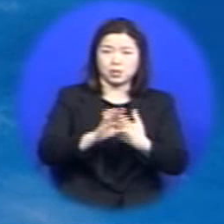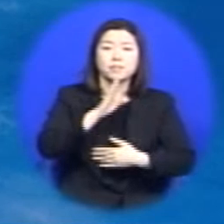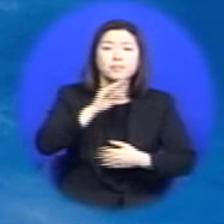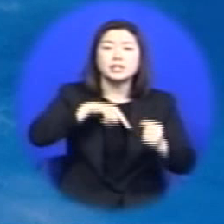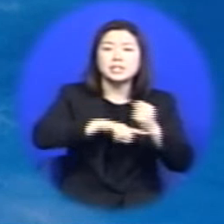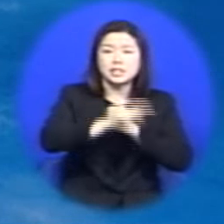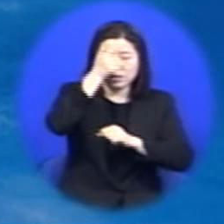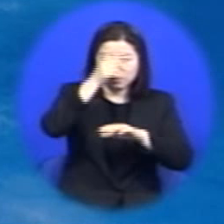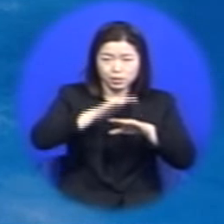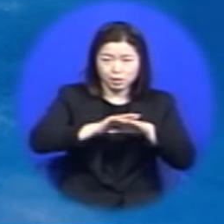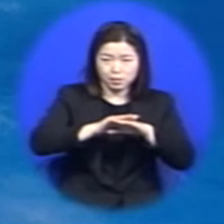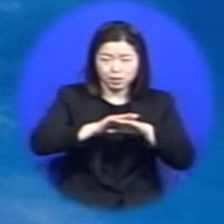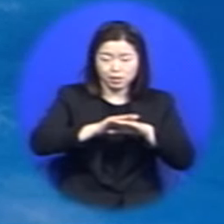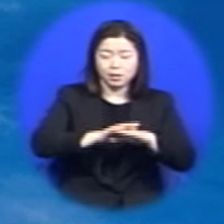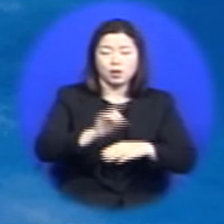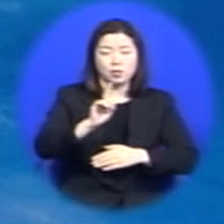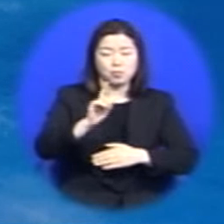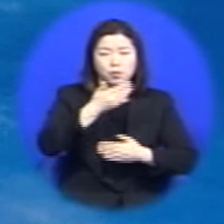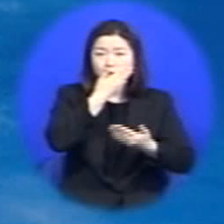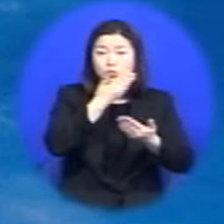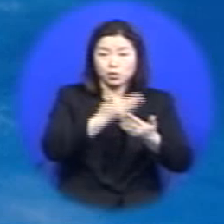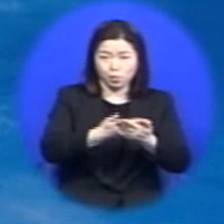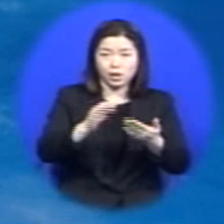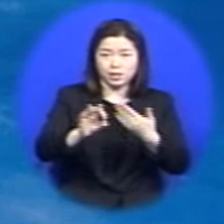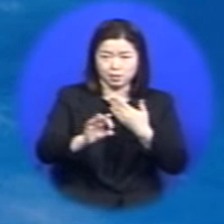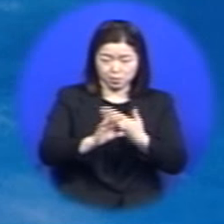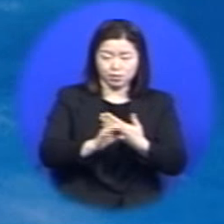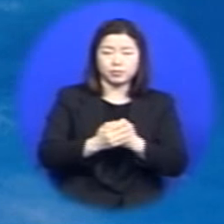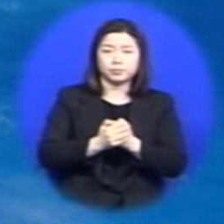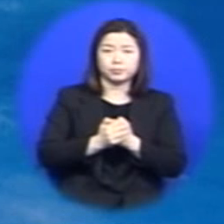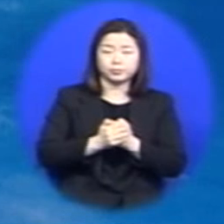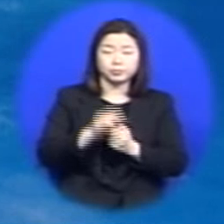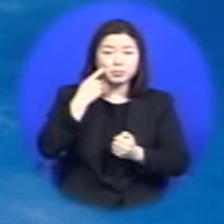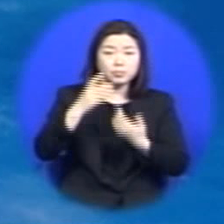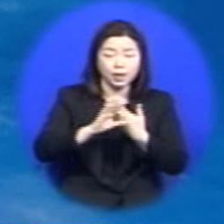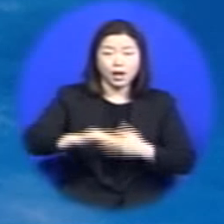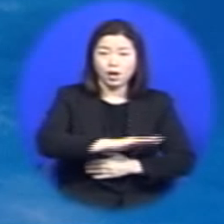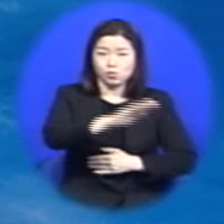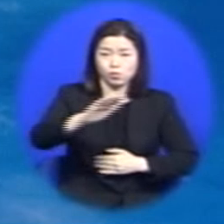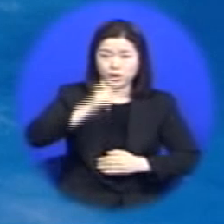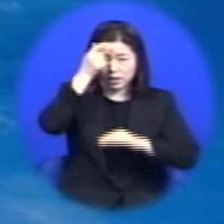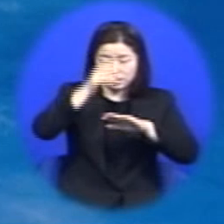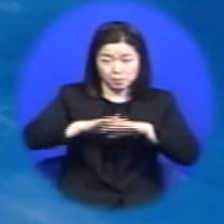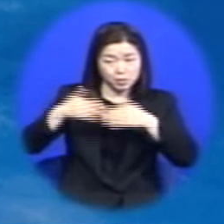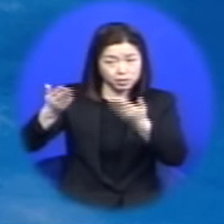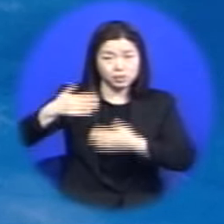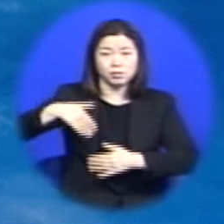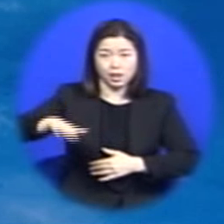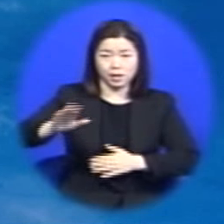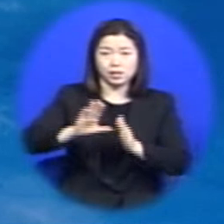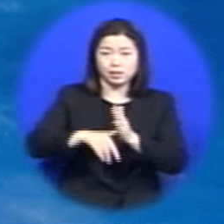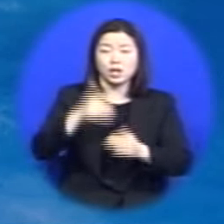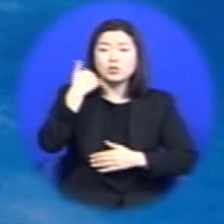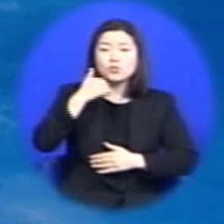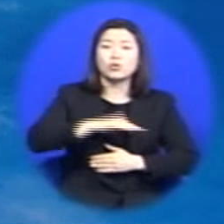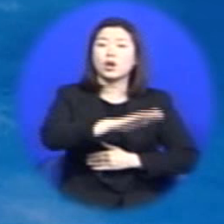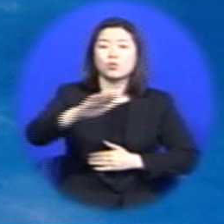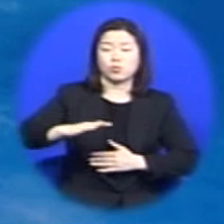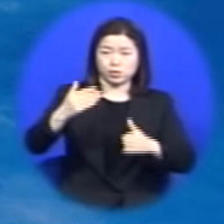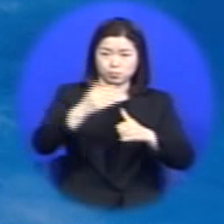예배하라. 진리로 예배하라는 말은 만약에 우리가 예배를 드리러 가는데 누가 우리를